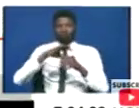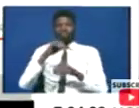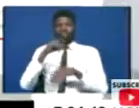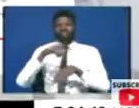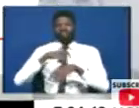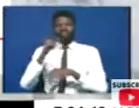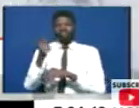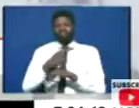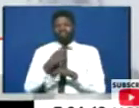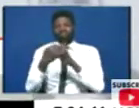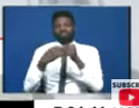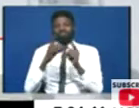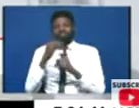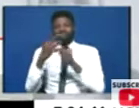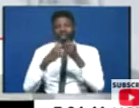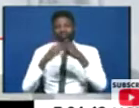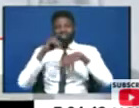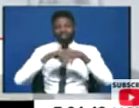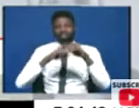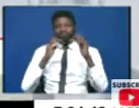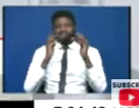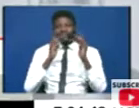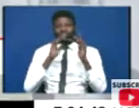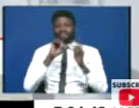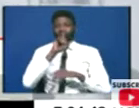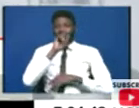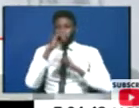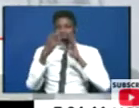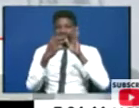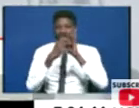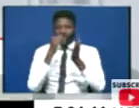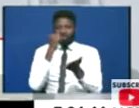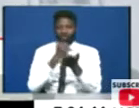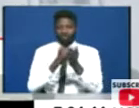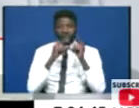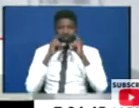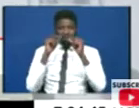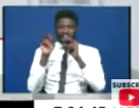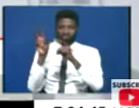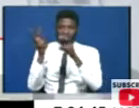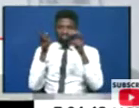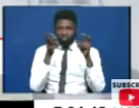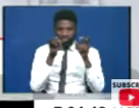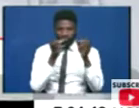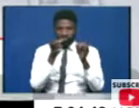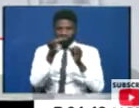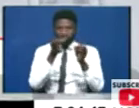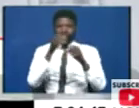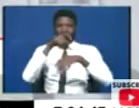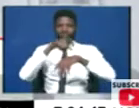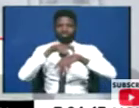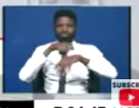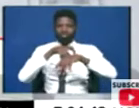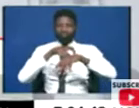Katika taarifa kupitia mtandao wa Twitter, afisi hiyo ilisema, na ninanukuu, chini ya uongozi wa mwenyekiti wa